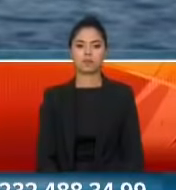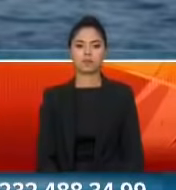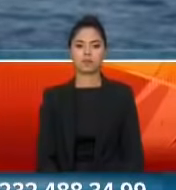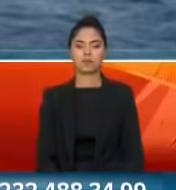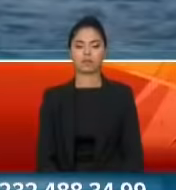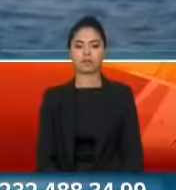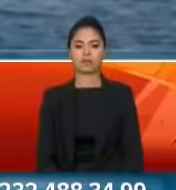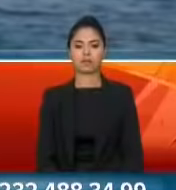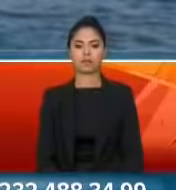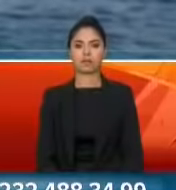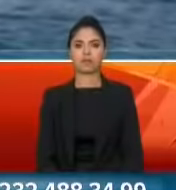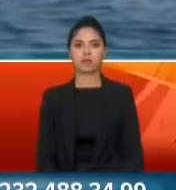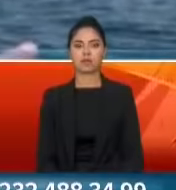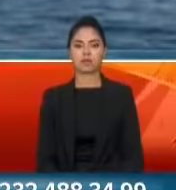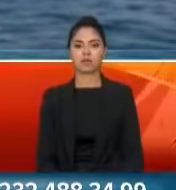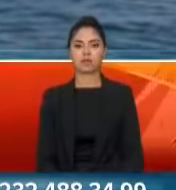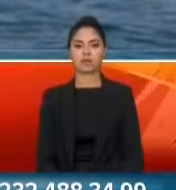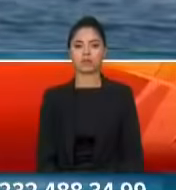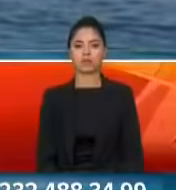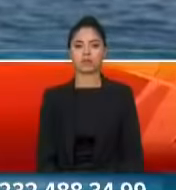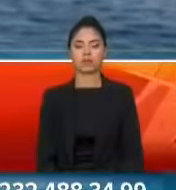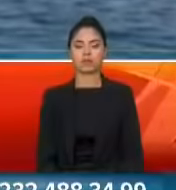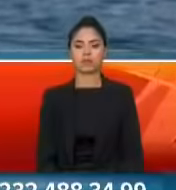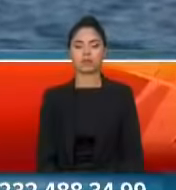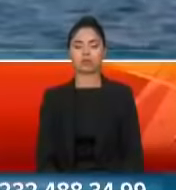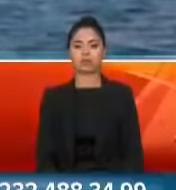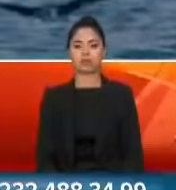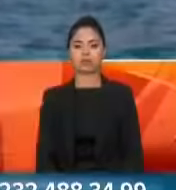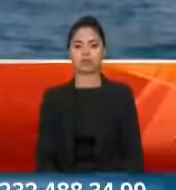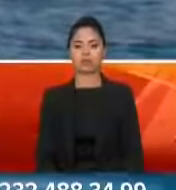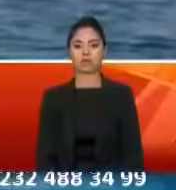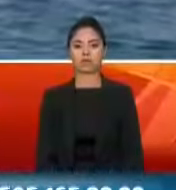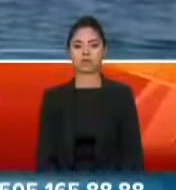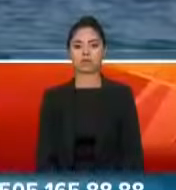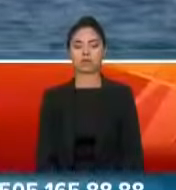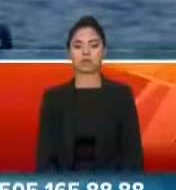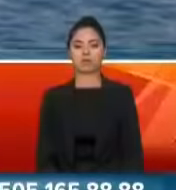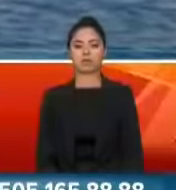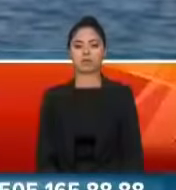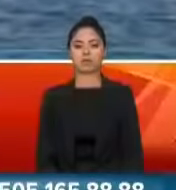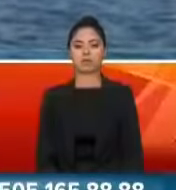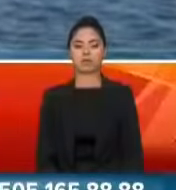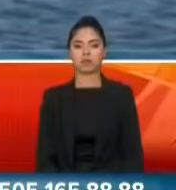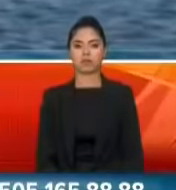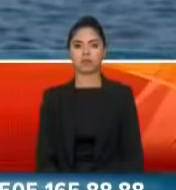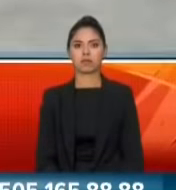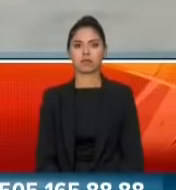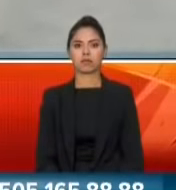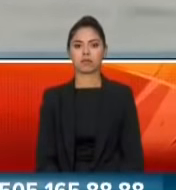canavarı efsanesi var burada. Belki denk geliriz diye. Dürbünlerimizi aldık. Şu anda tarıyoruz etrafı ama şu